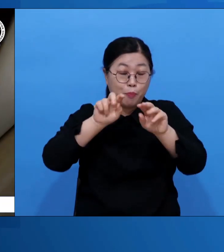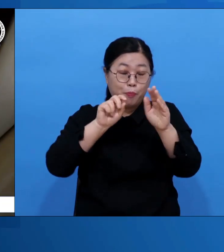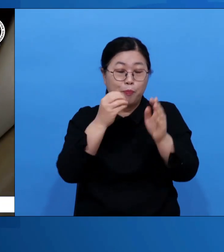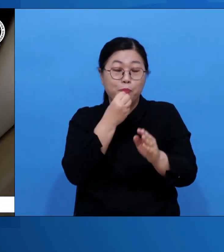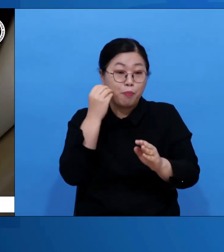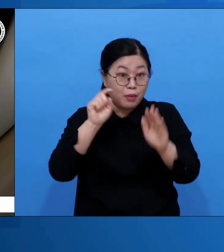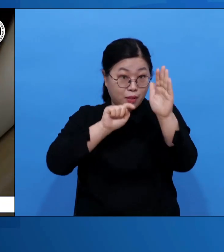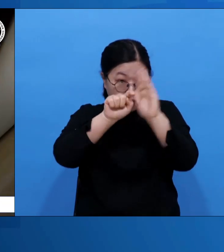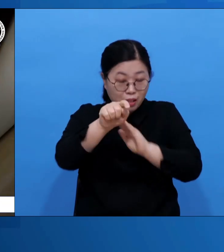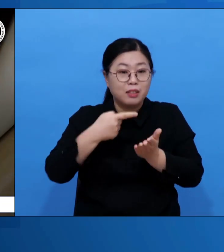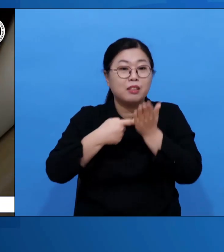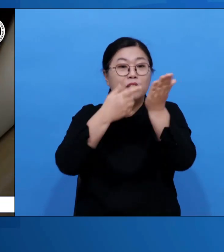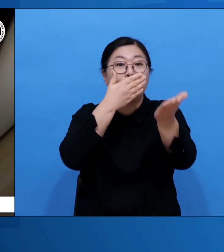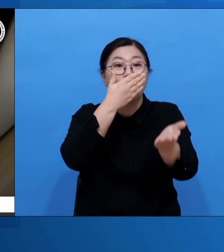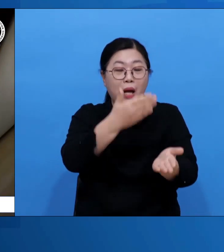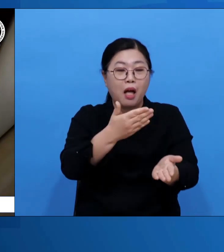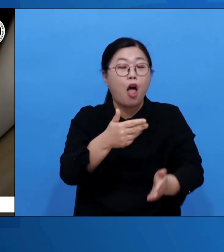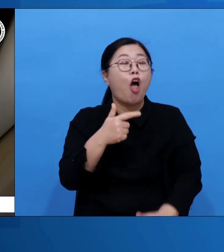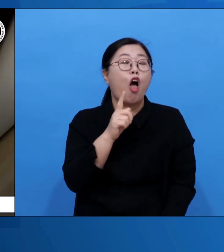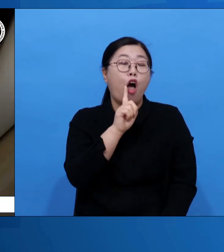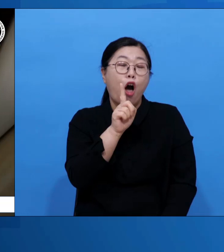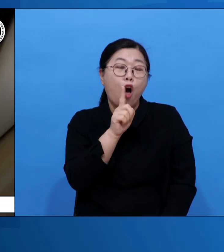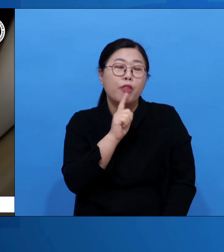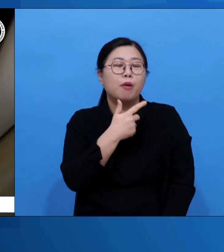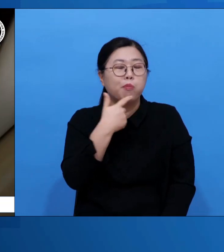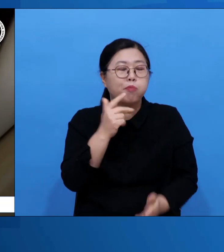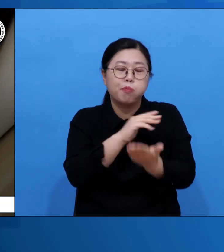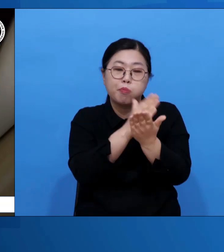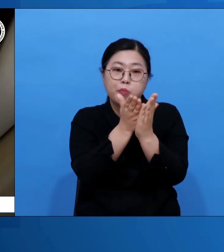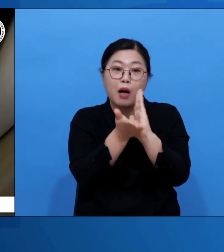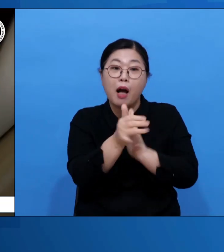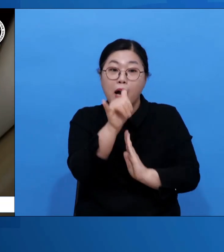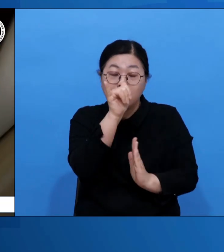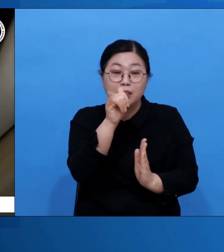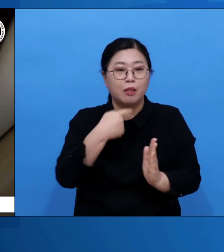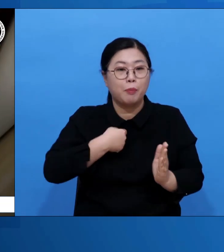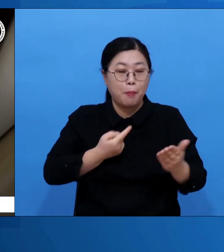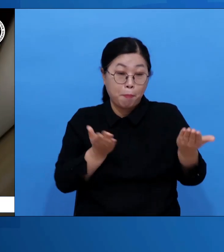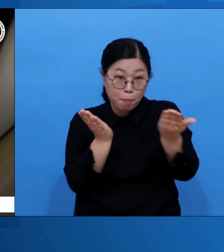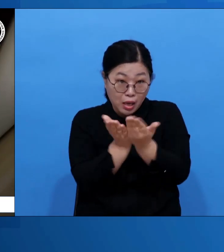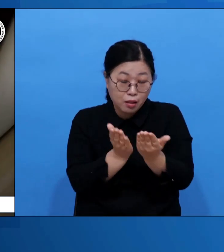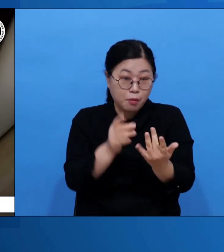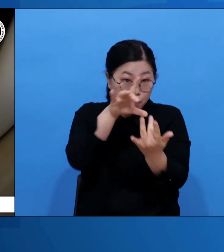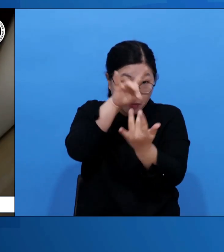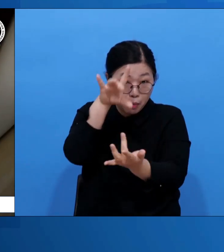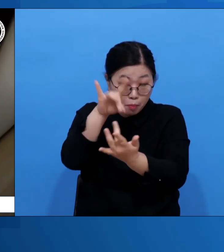있으며 메뉴에 없는 언어 통역이 필요한 경우 기타 통역 언어로 신청할 수 있습니다.